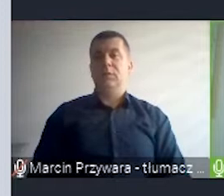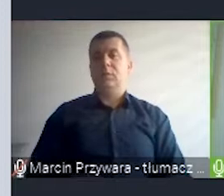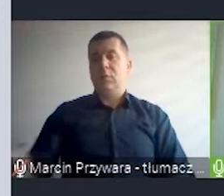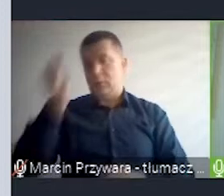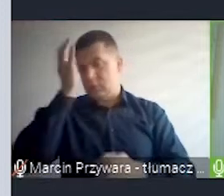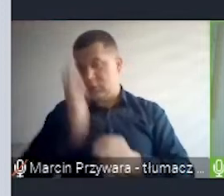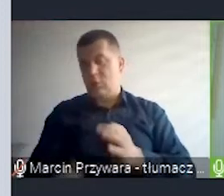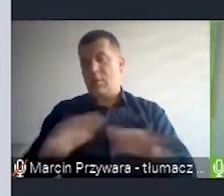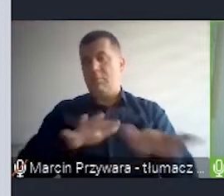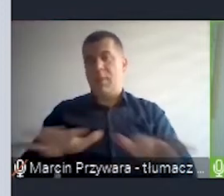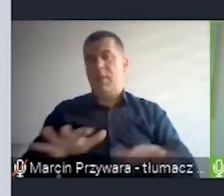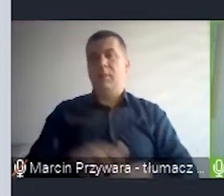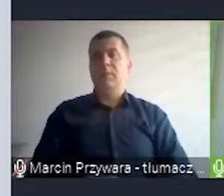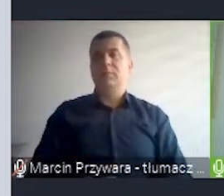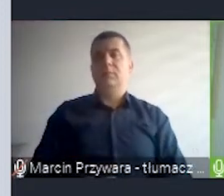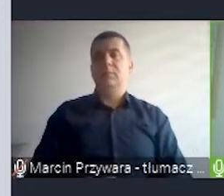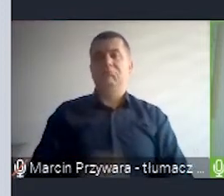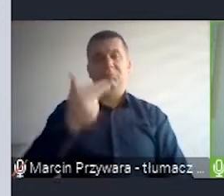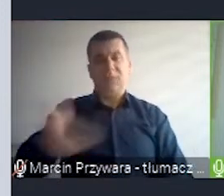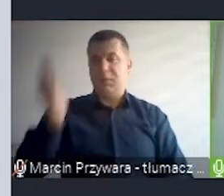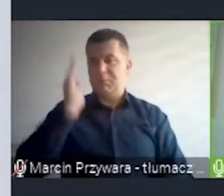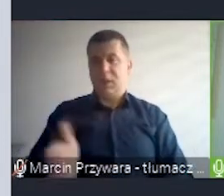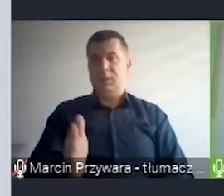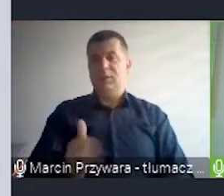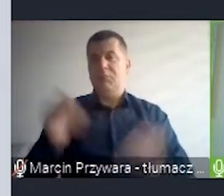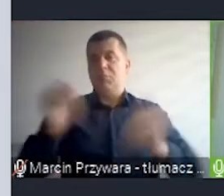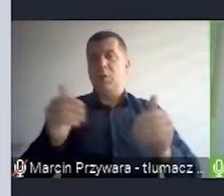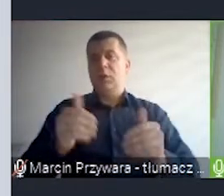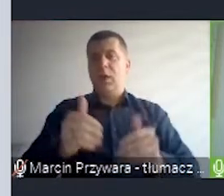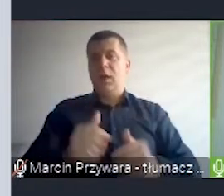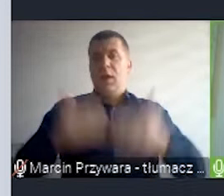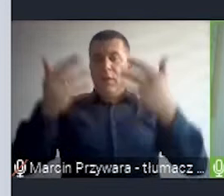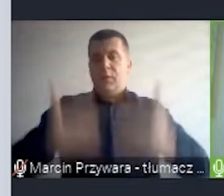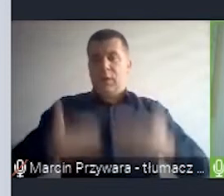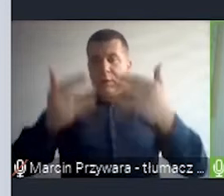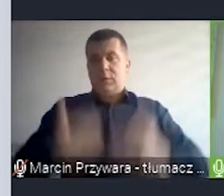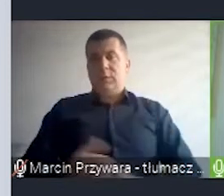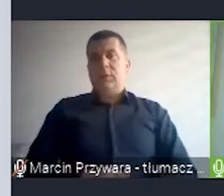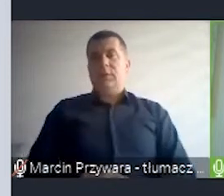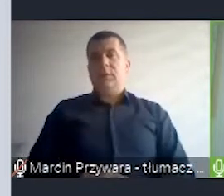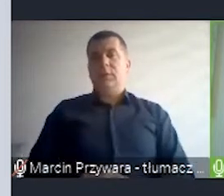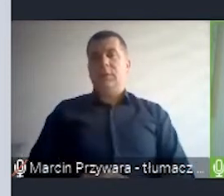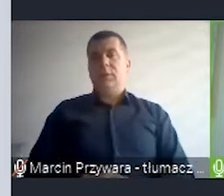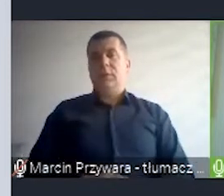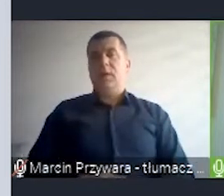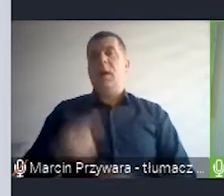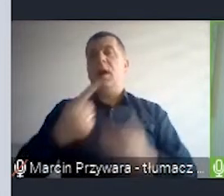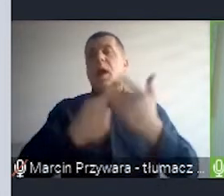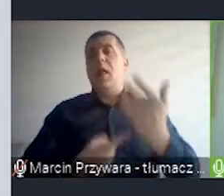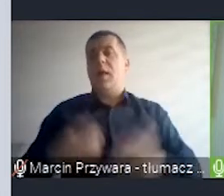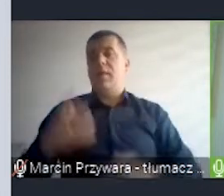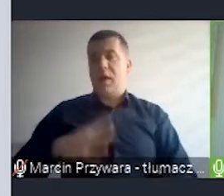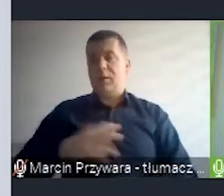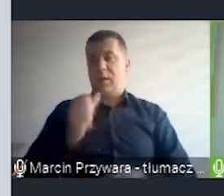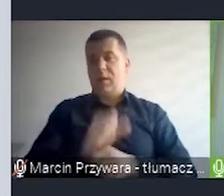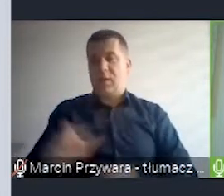szczególne miejsce, w którym nie będzie możliwości wyliczenia, ile warte